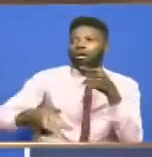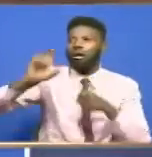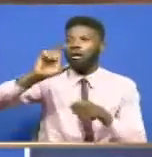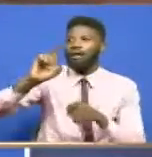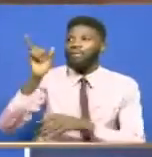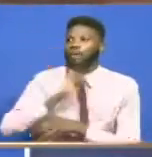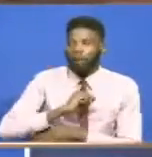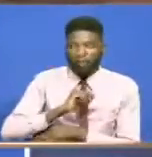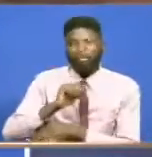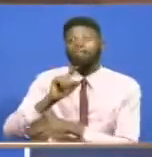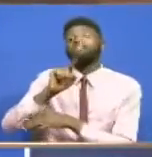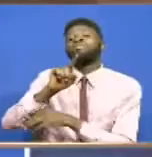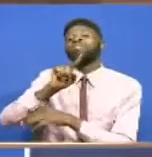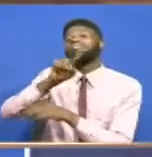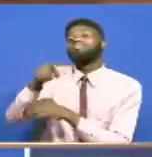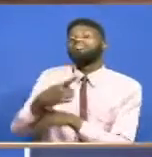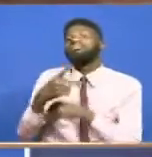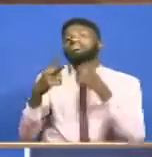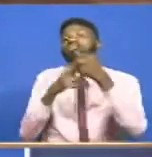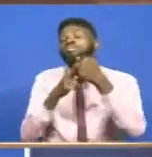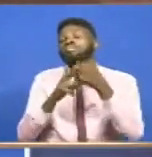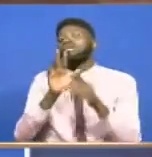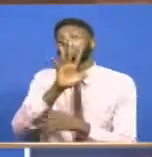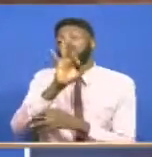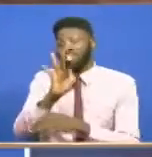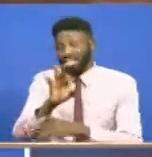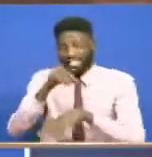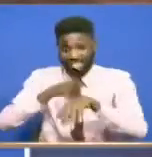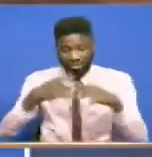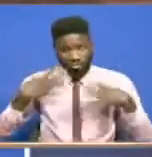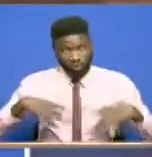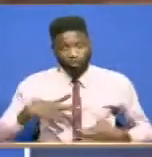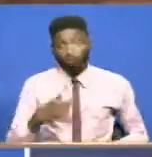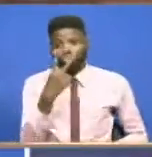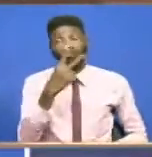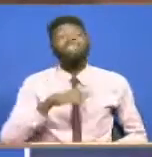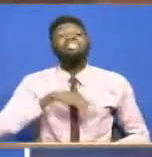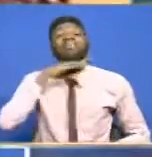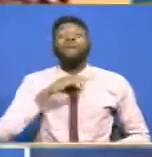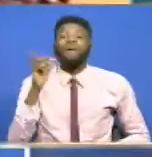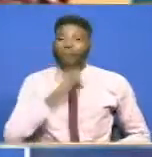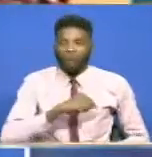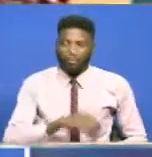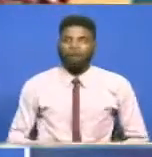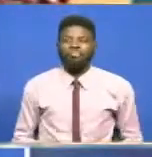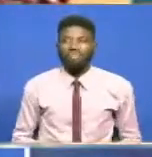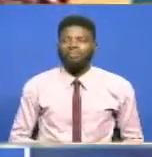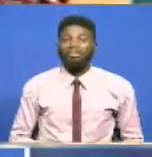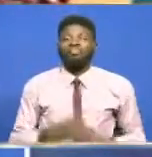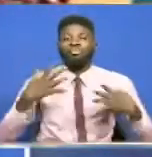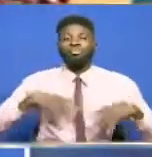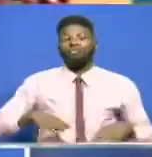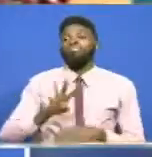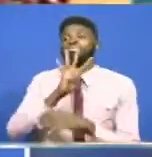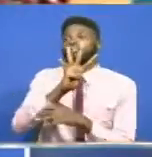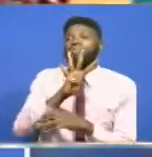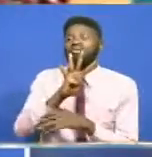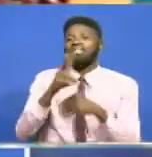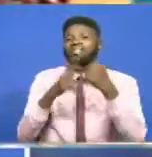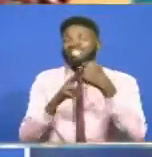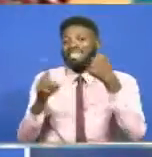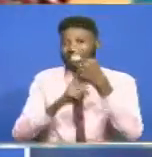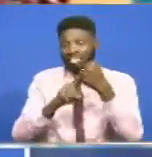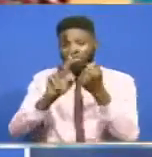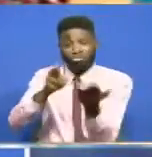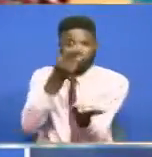vifo 1,753 baada ya wagonjwa wengine wawili kuaga dunia. Wagonjwa 476 wamelazwa